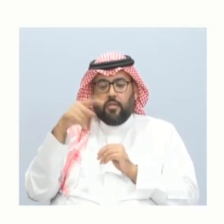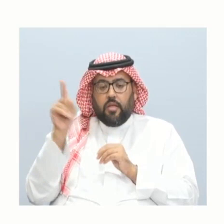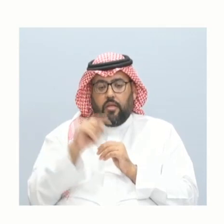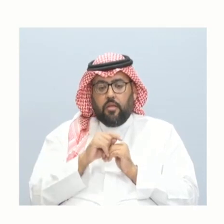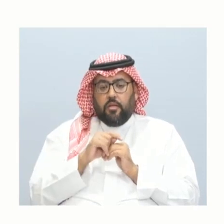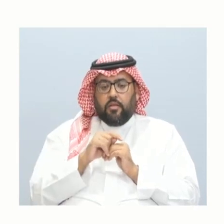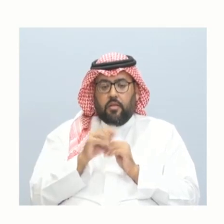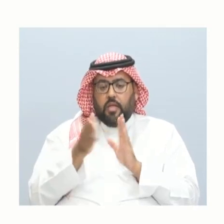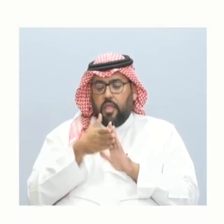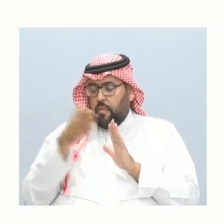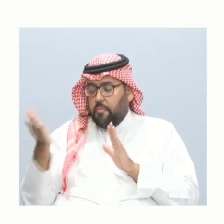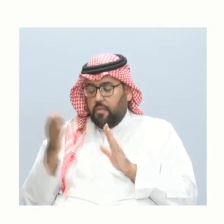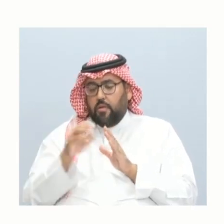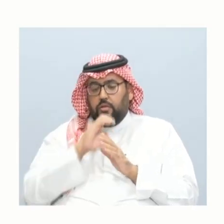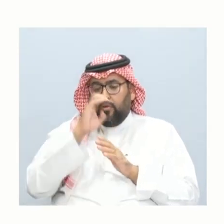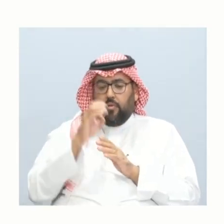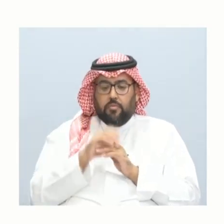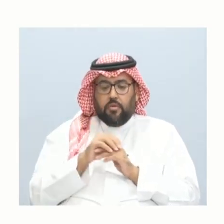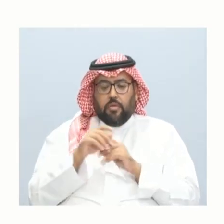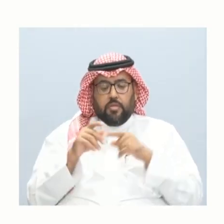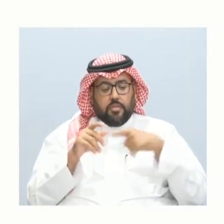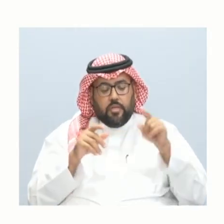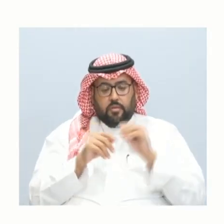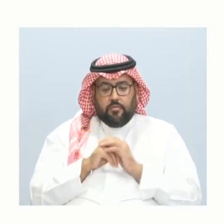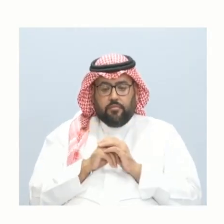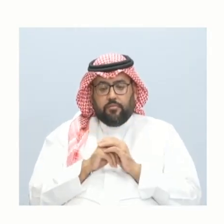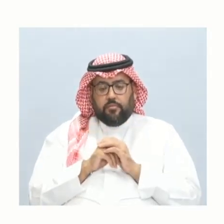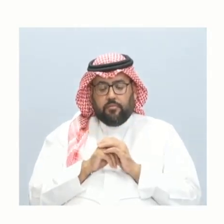ان يميني الاجابه الصحيحه